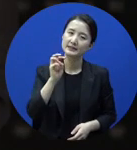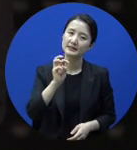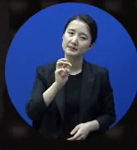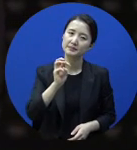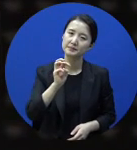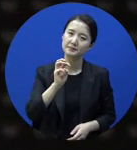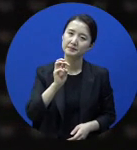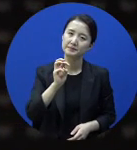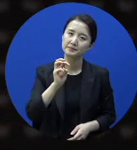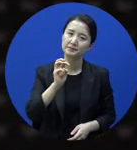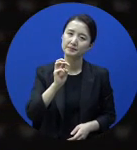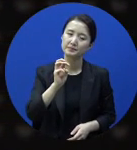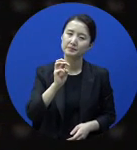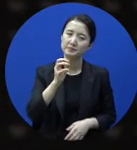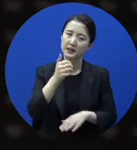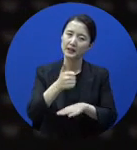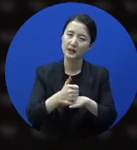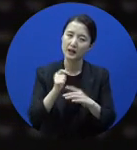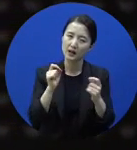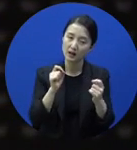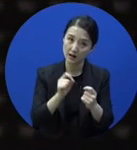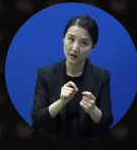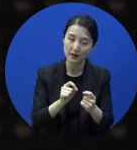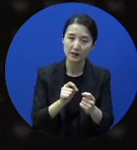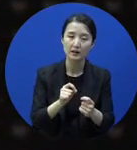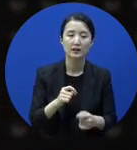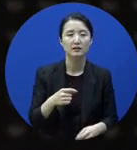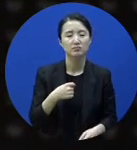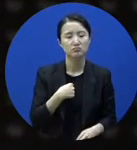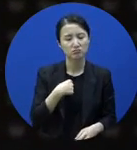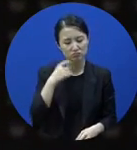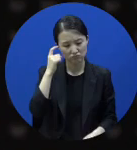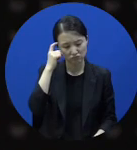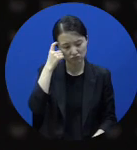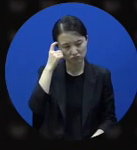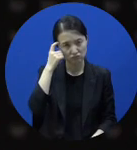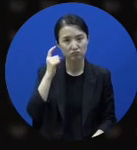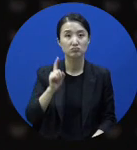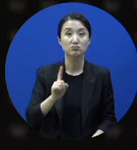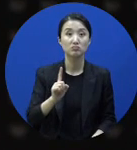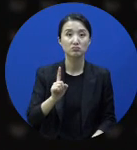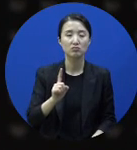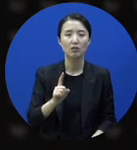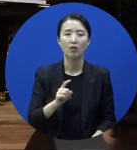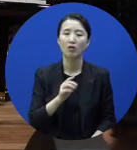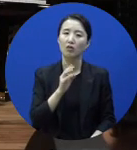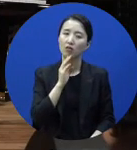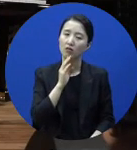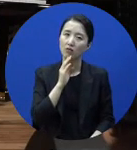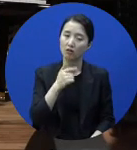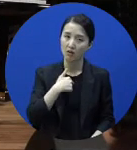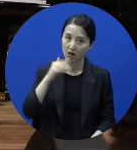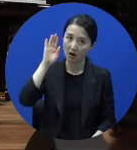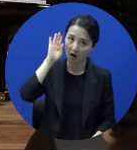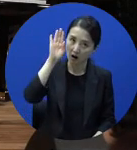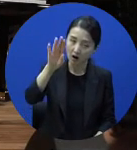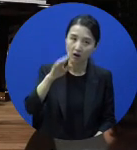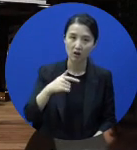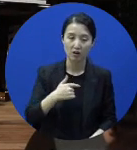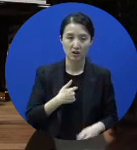나중에 그 70, 80대면은 내가 지금 하고 있는 일 동일하게 할 수 있을까? 한번 고민을 좀 해봤더니 다